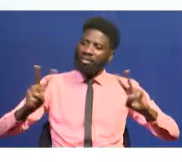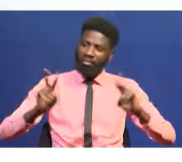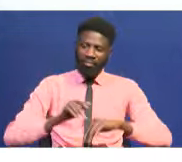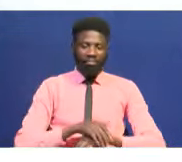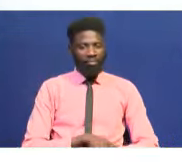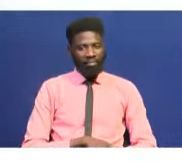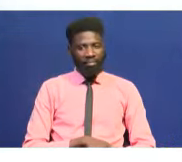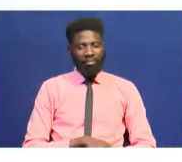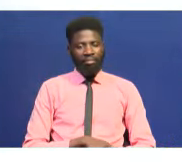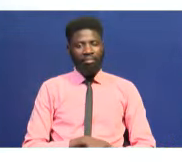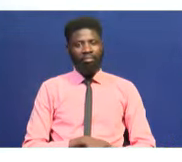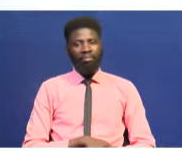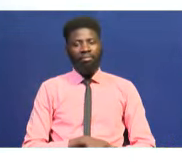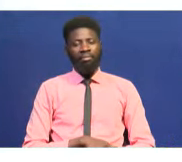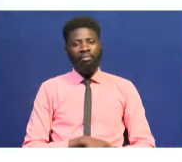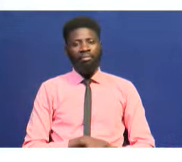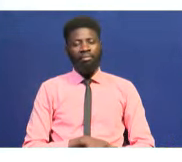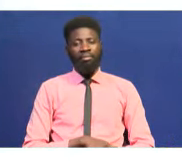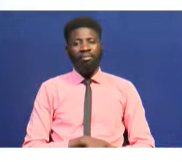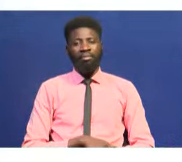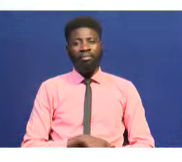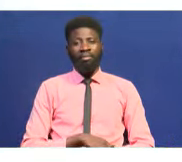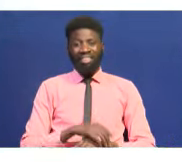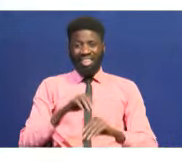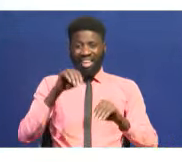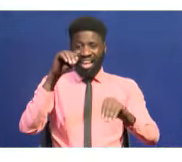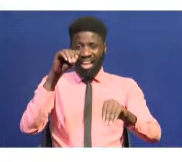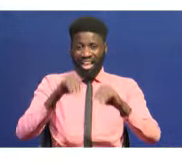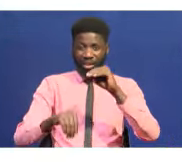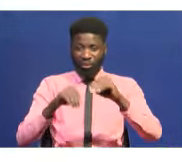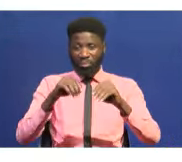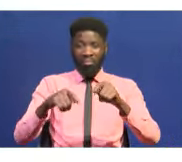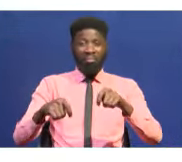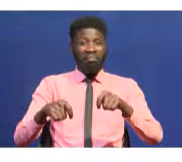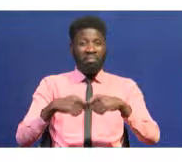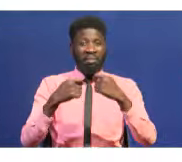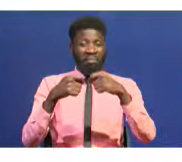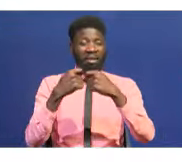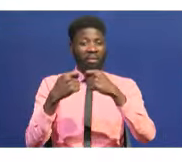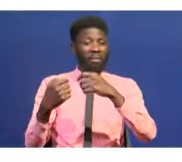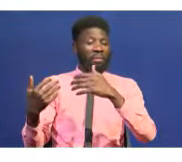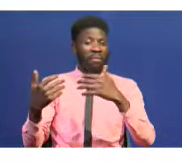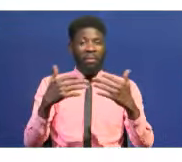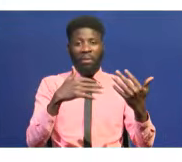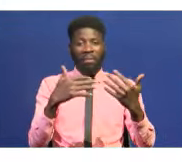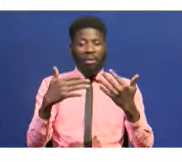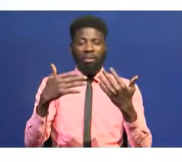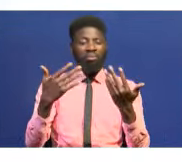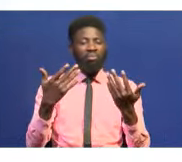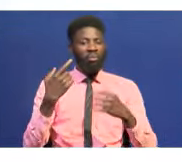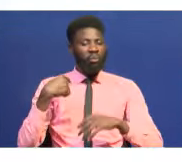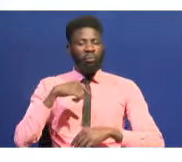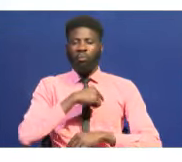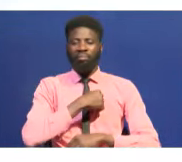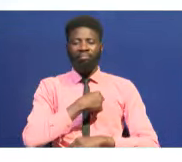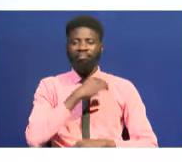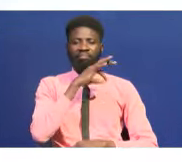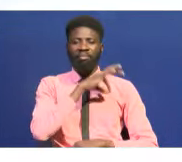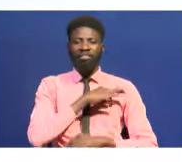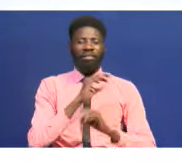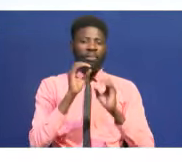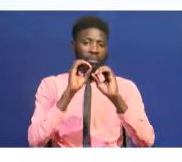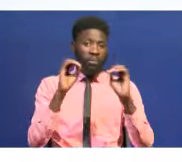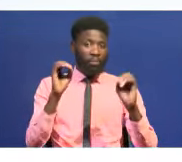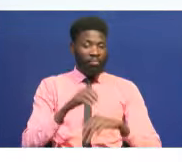uchaguzi na mambo ya uchaguzi ambao haina amani haiwezi kutusaidia. Wacha nikusomee statistics kidogo hapa